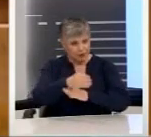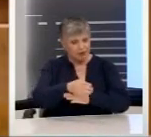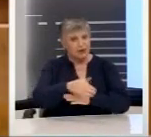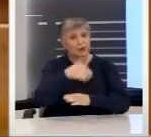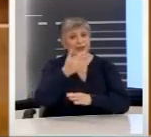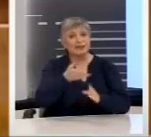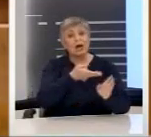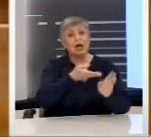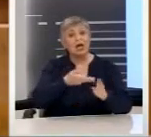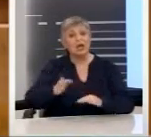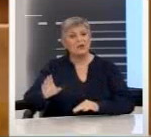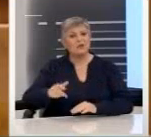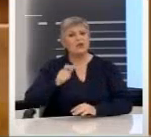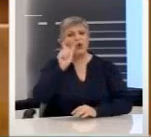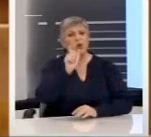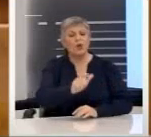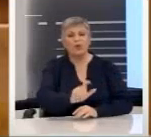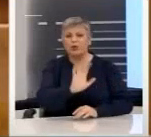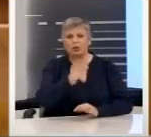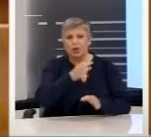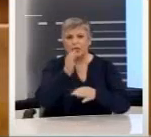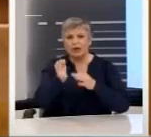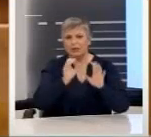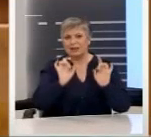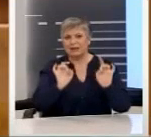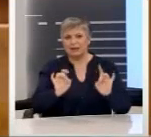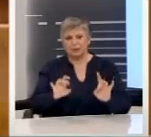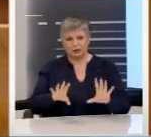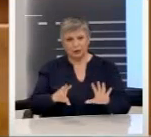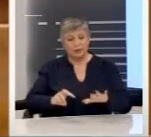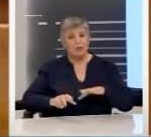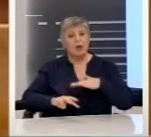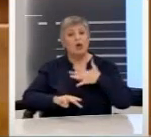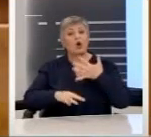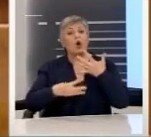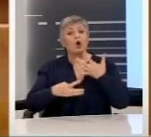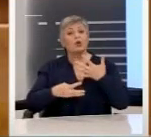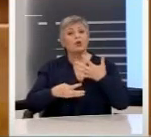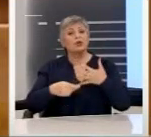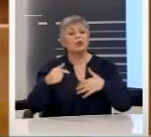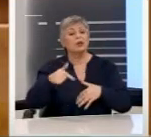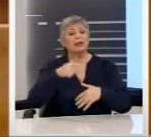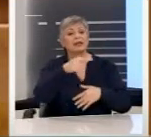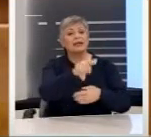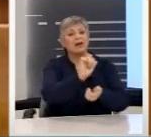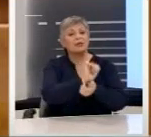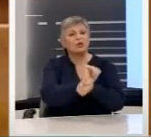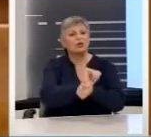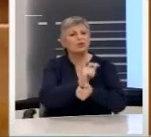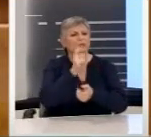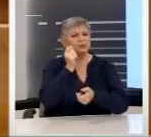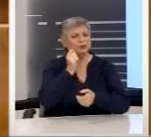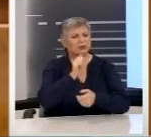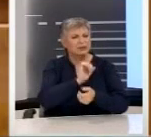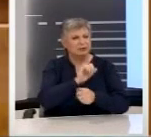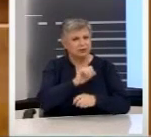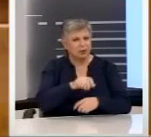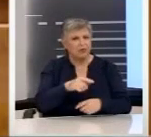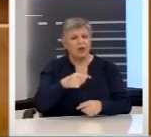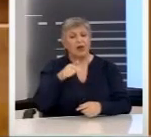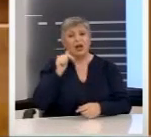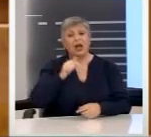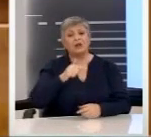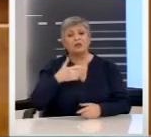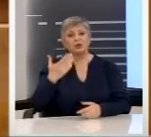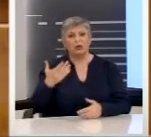να καταθέσει. Και όγδον, περιγράφει το πόρισμα όλες τις παλινοδίες του Εσουβίτη και επισημαίνει ο ίδιος, λέει το πόρισμα, για